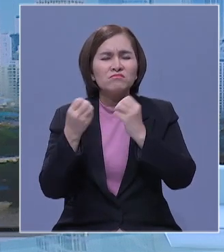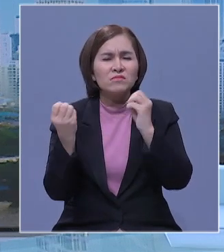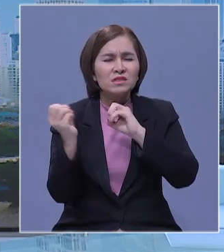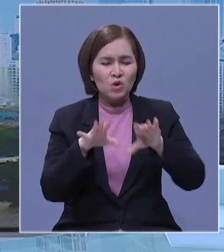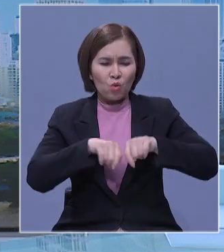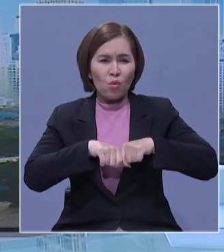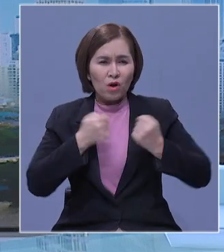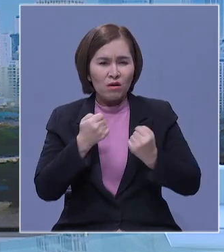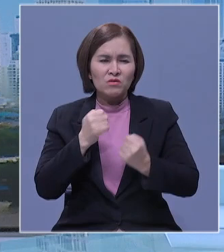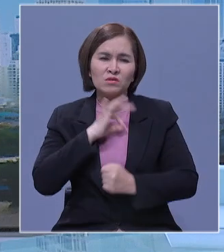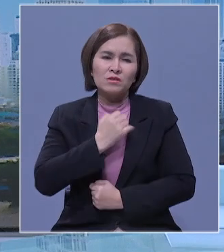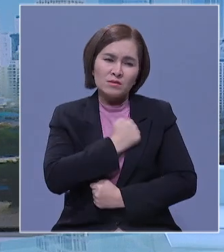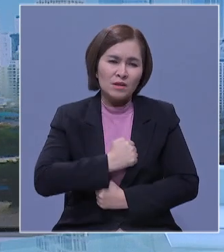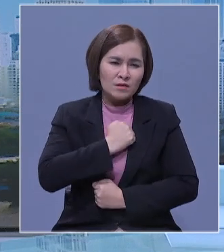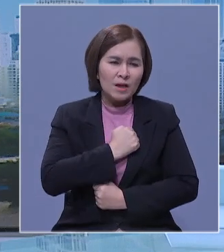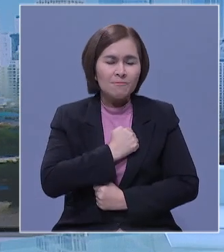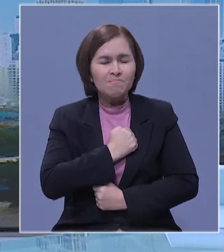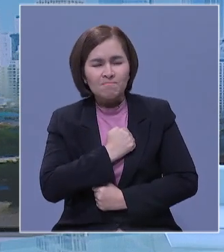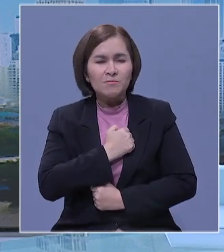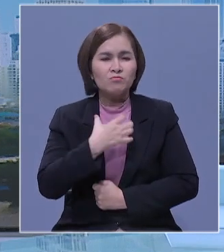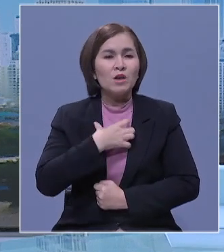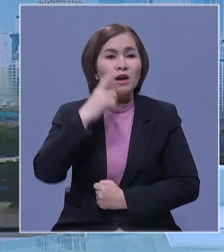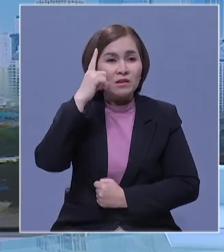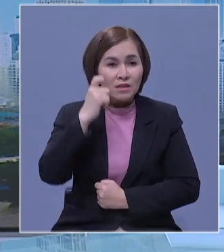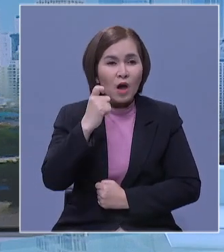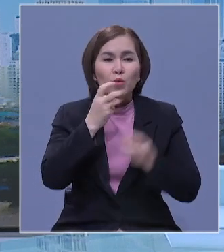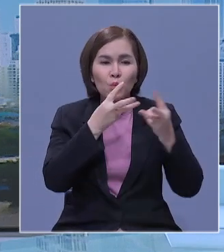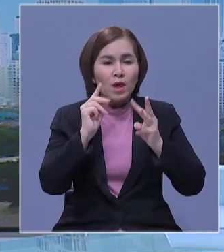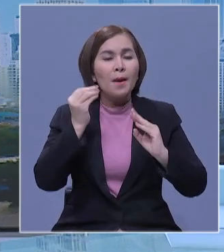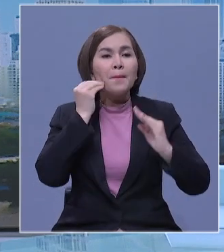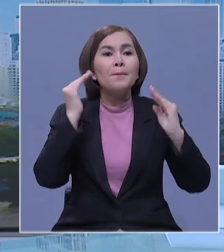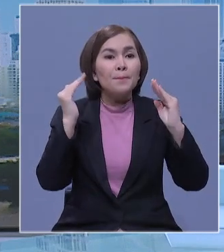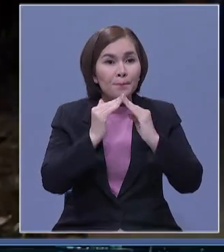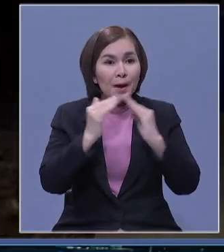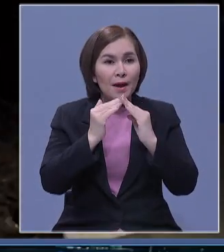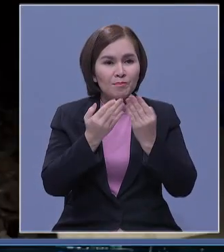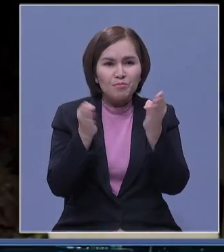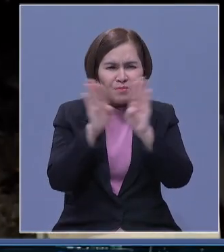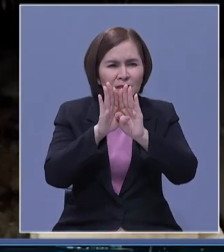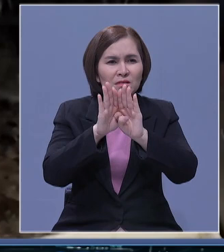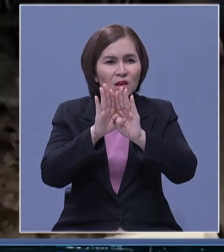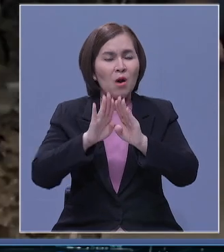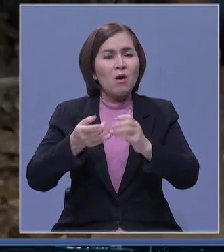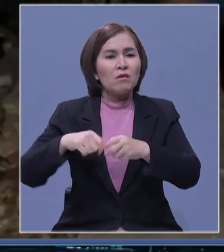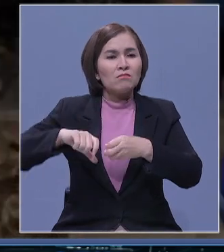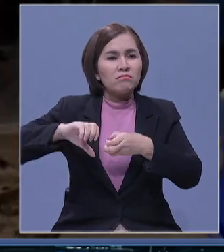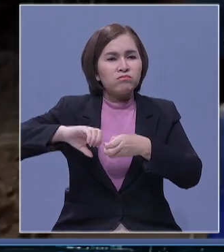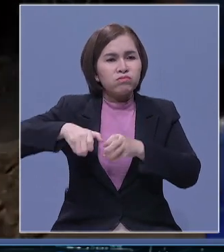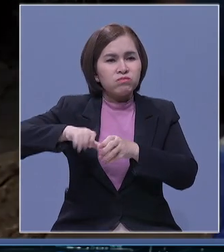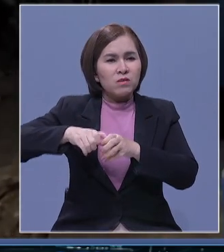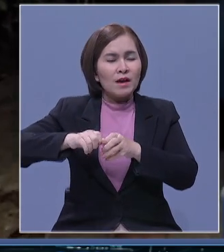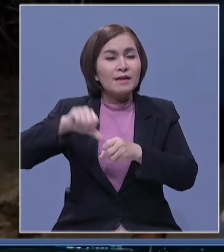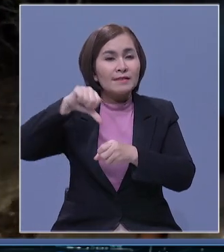การตัดสินใจว่าจะจบชีวิตลงค่ะด้วยการปิดบ้านให้หมดเลยนะแล้วเปิดวาล์วแก๊สแล้วก็จุดธูปทิ้งเอา